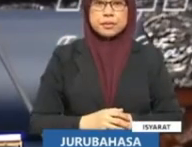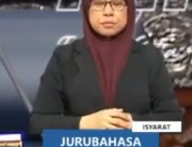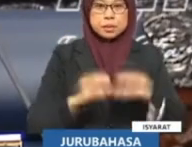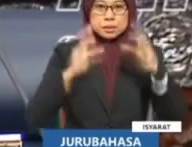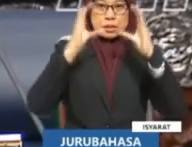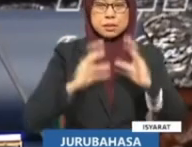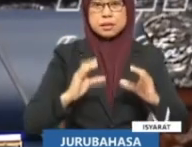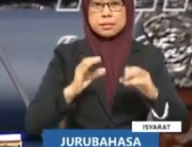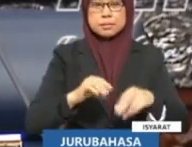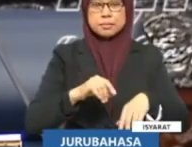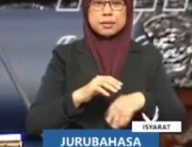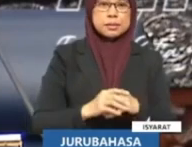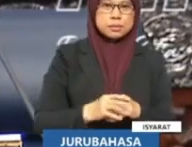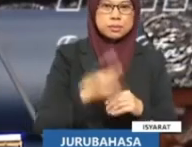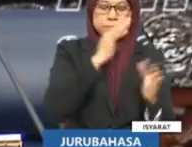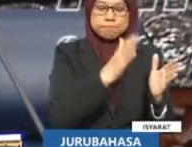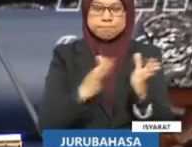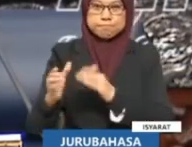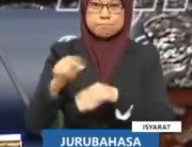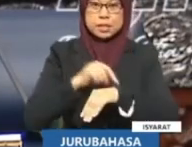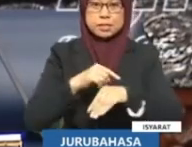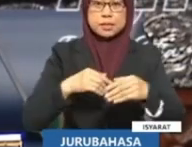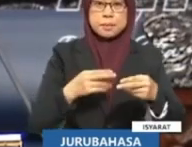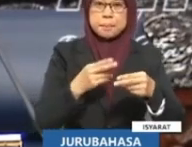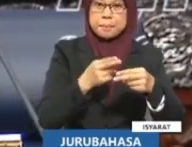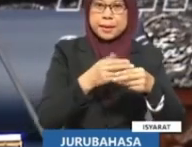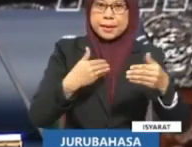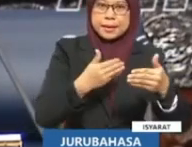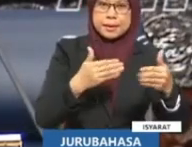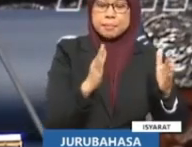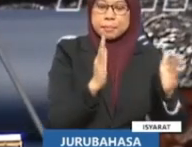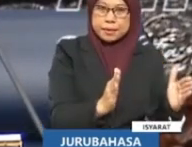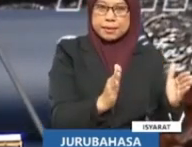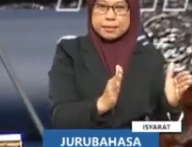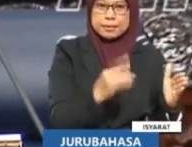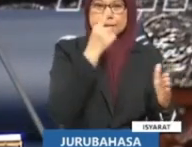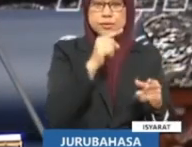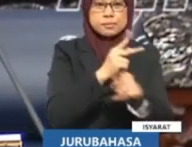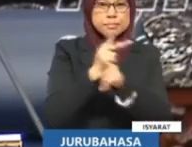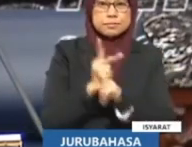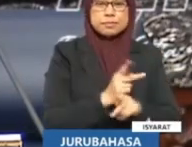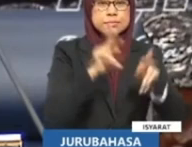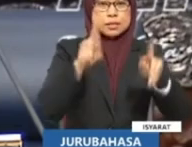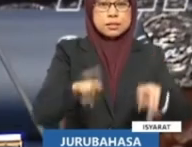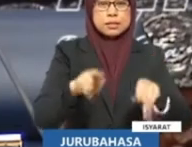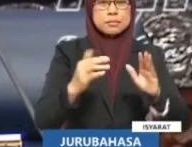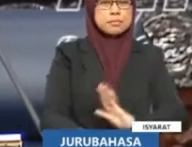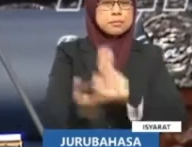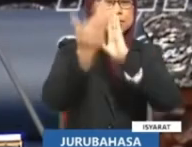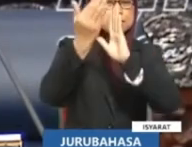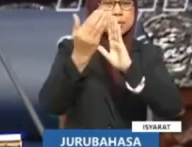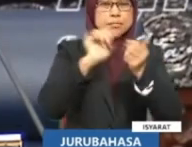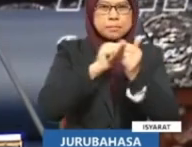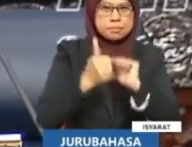langkah mitigasi jangka pendek bagi melindungi rakyat yang berhadapan dengan krisis tenaga